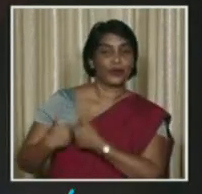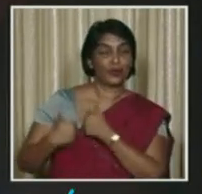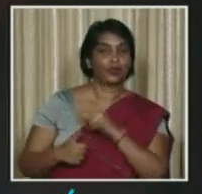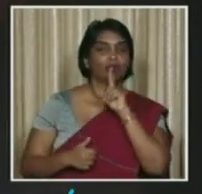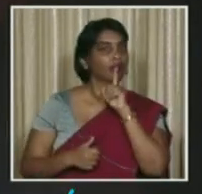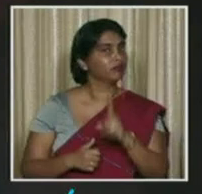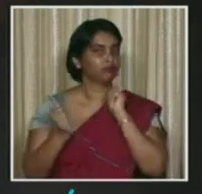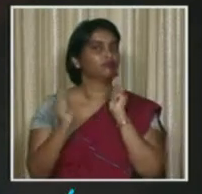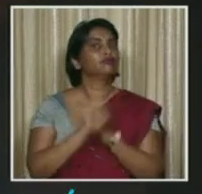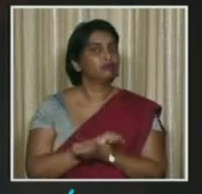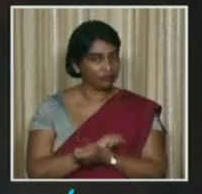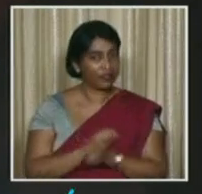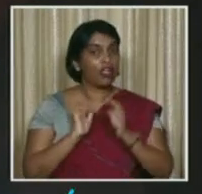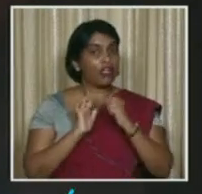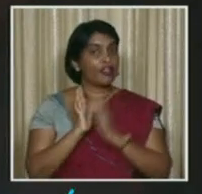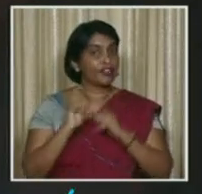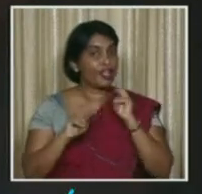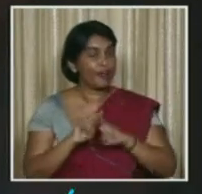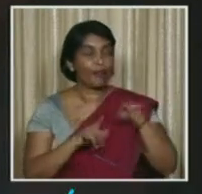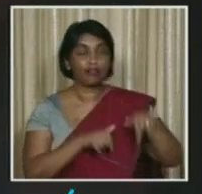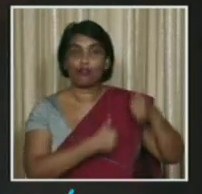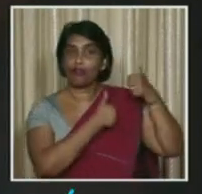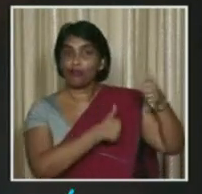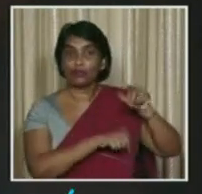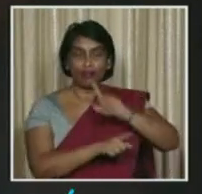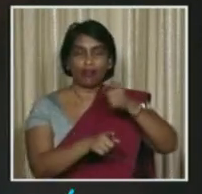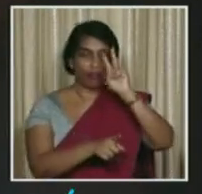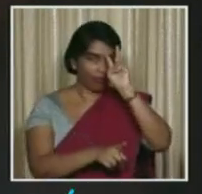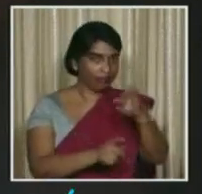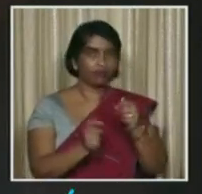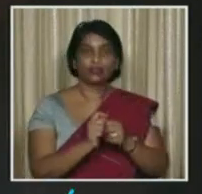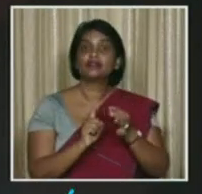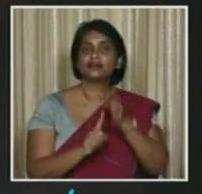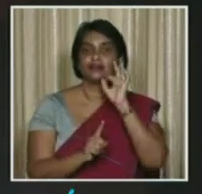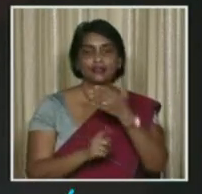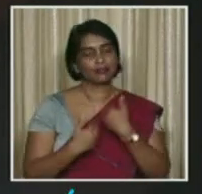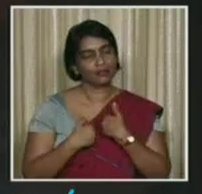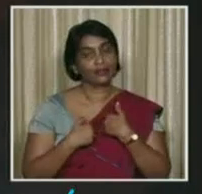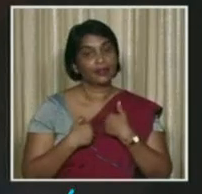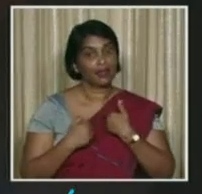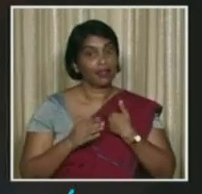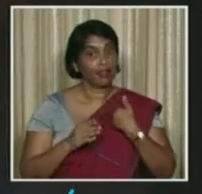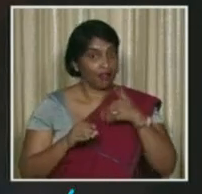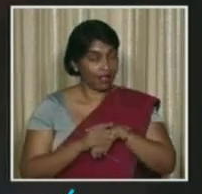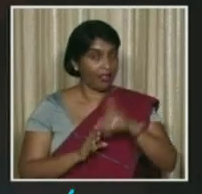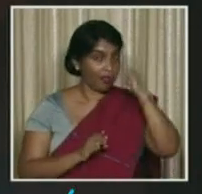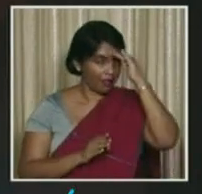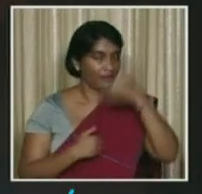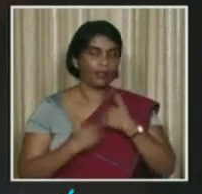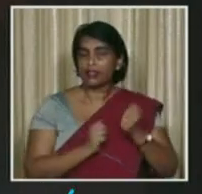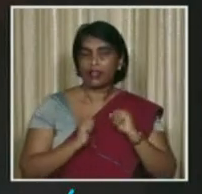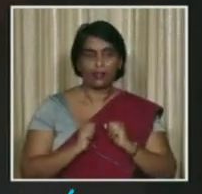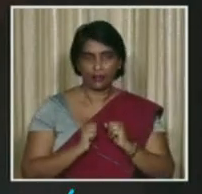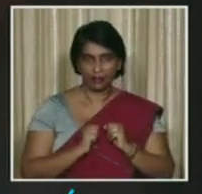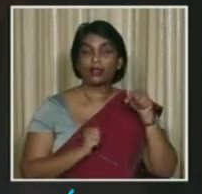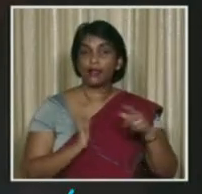විදිහට තැනට පත් කරපු එකත් IMF එක වර්ණනා කරන තැනටත් පත් කිරීම පිළිබඳව මම ජනාධිපතිතුමාට අපේ හිටපු නායකයා හැටියට මම එතුමාට ස්තුතිවන්ත